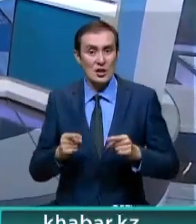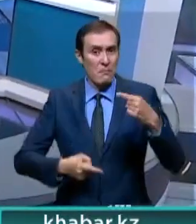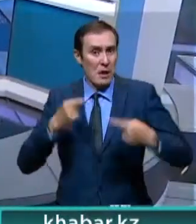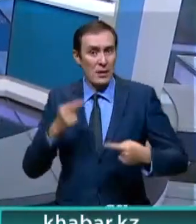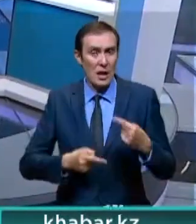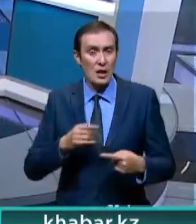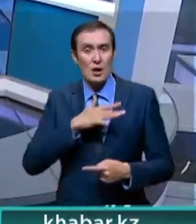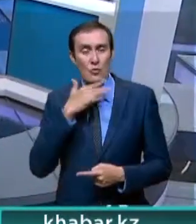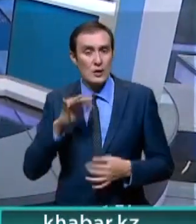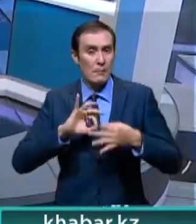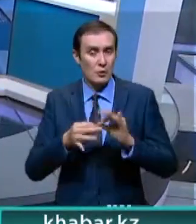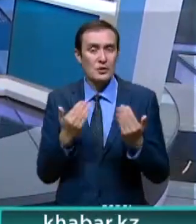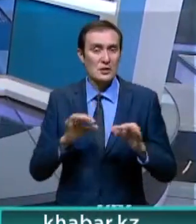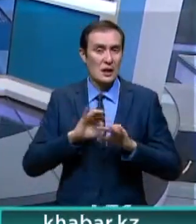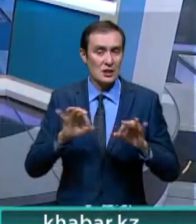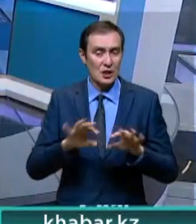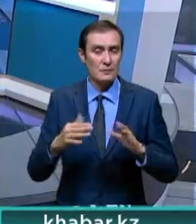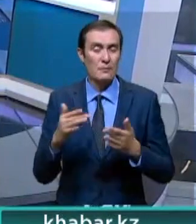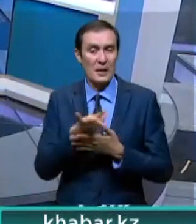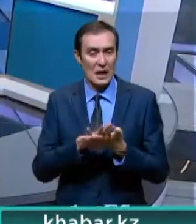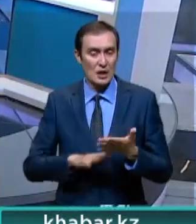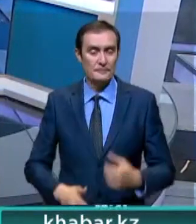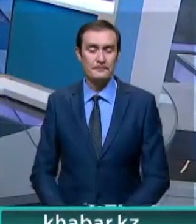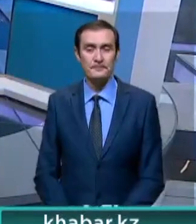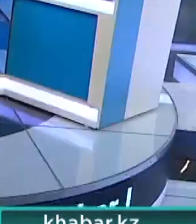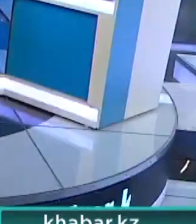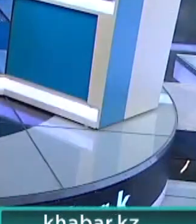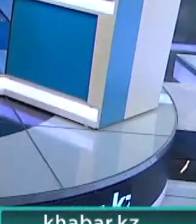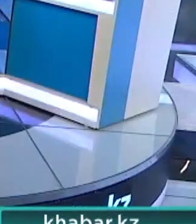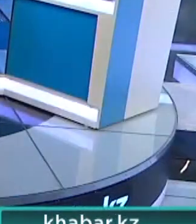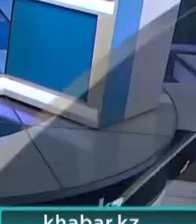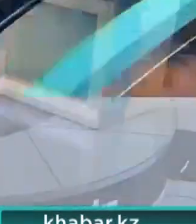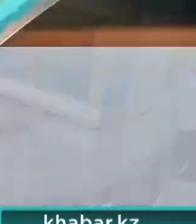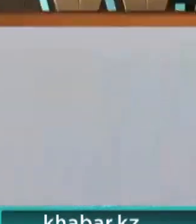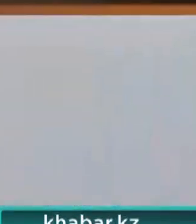баталии. Все подробности в рубрике «Хэштег».